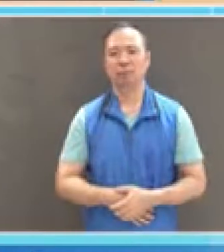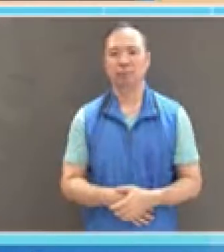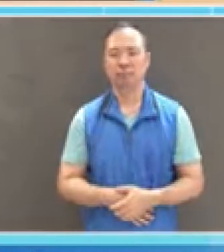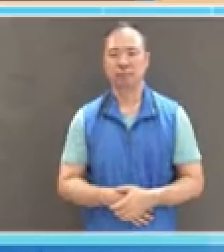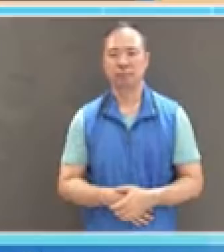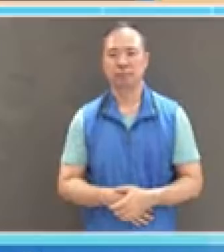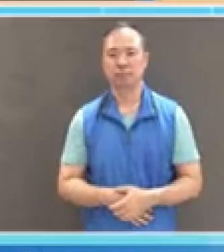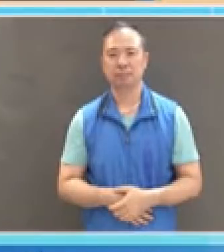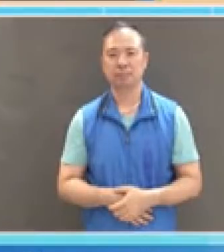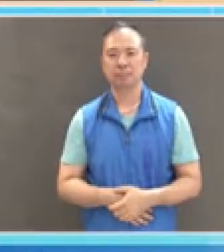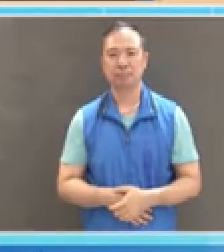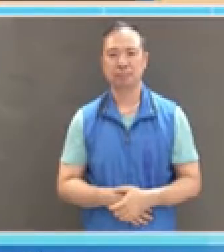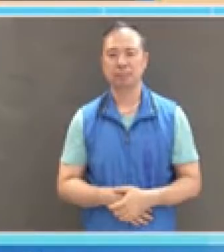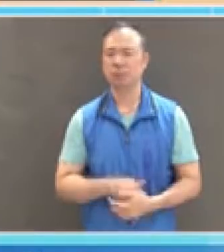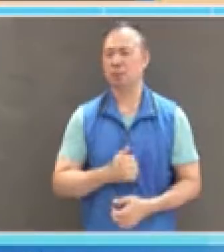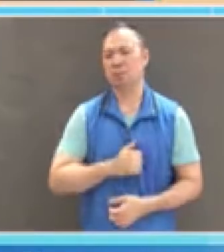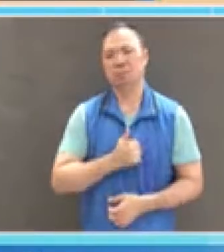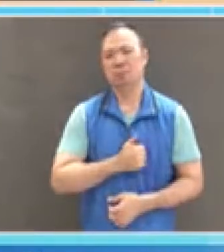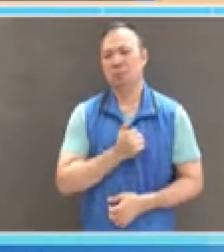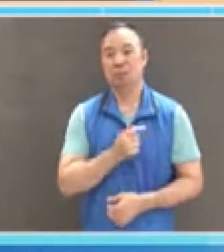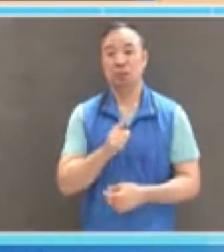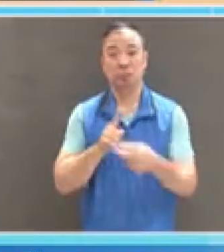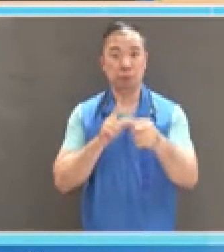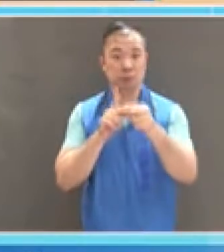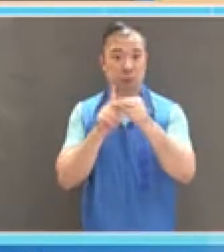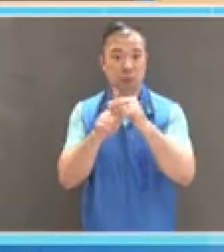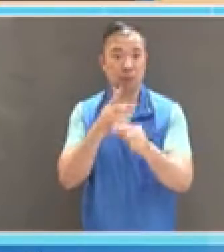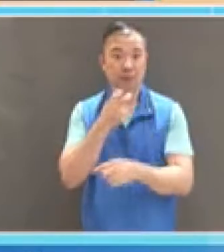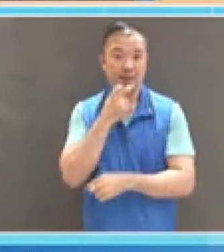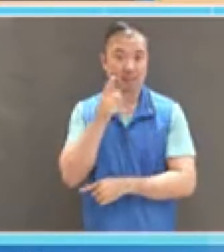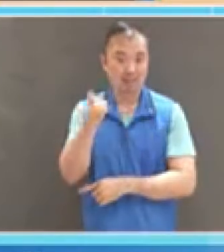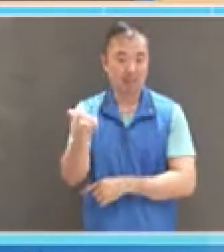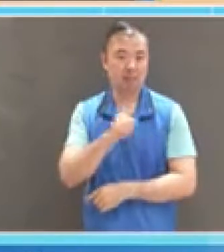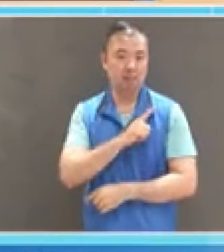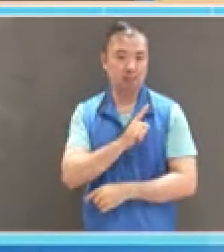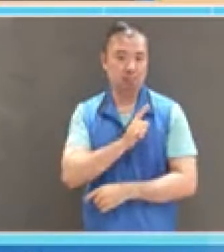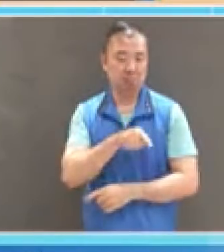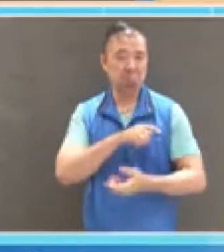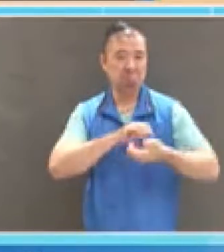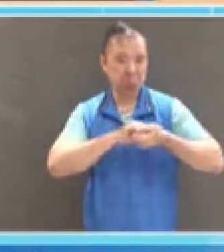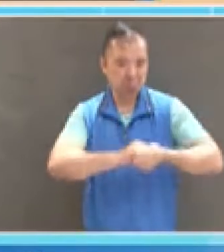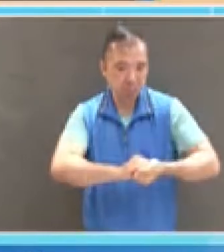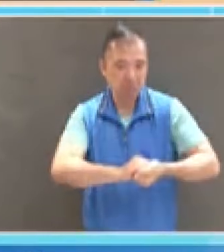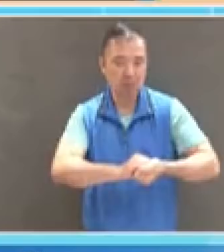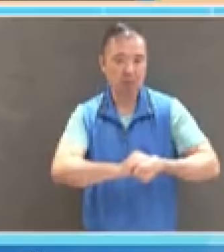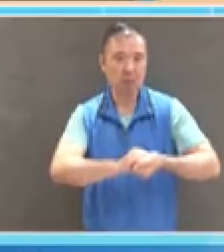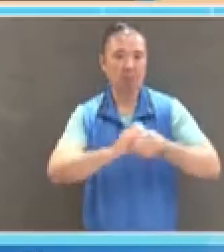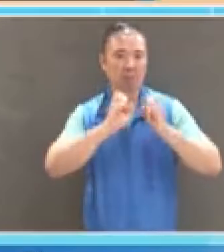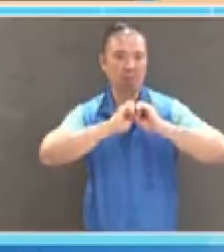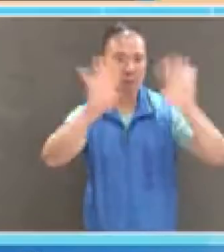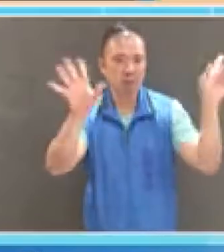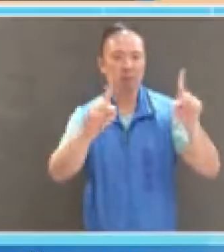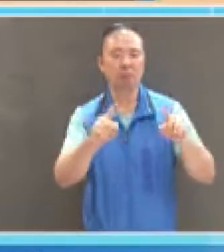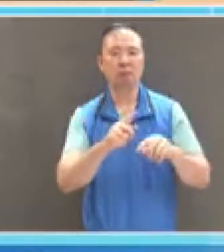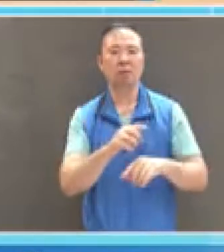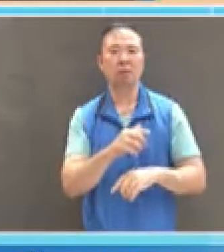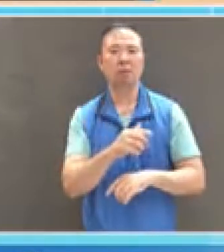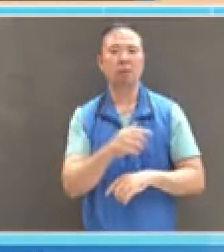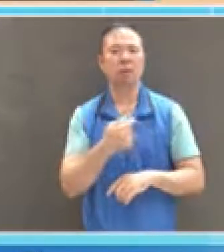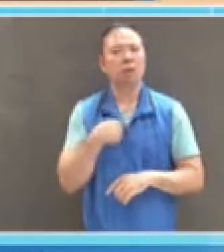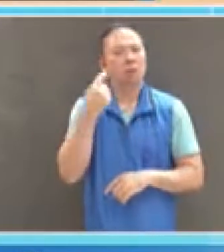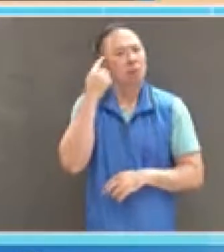实我对中央做任何的才是，我觉得防疫是中央跟地方一条